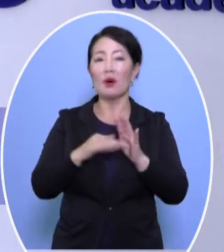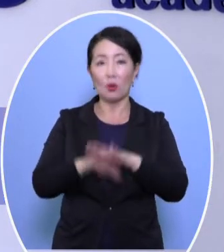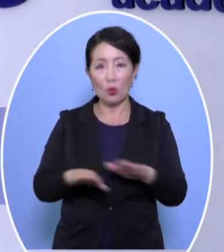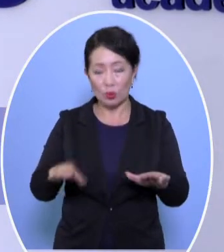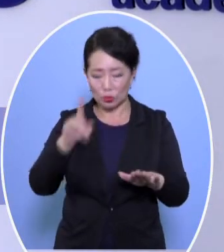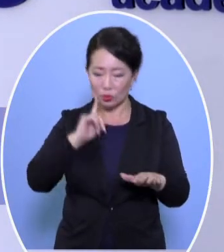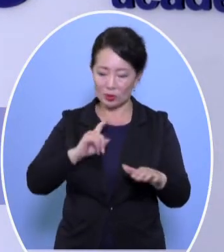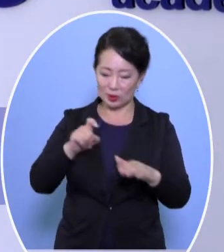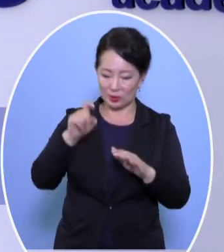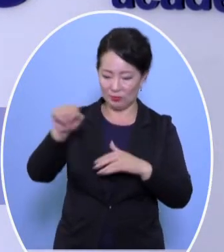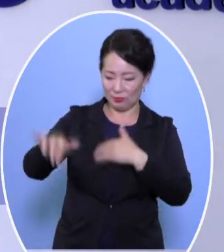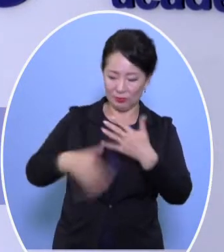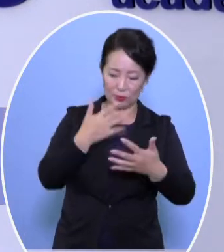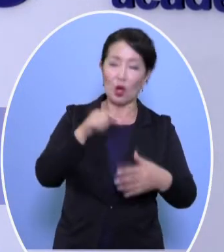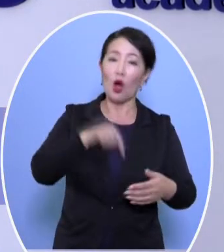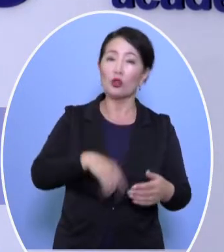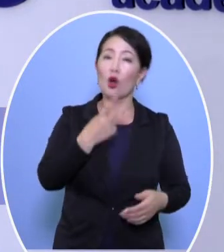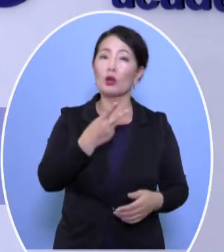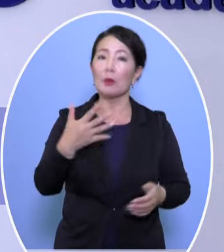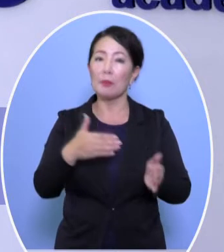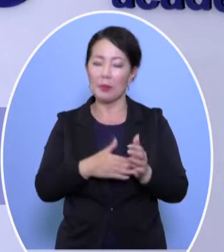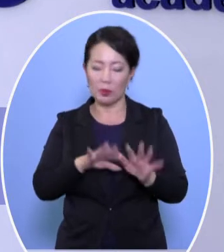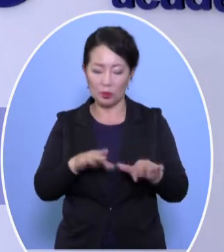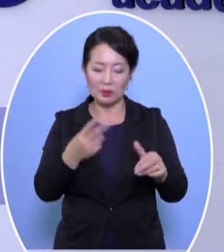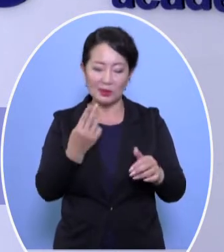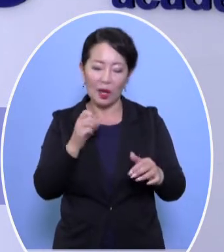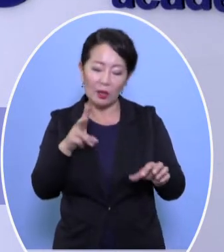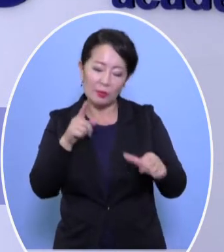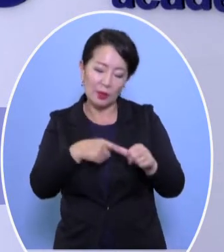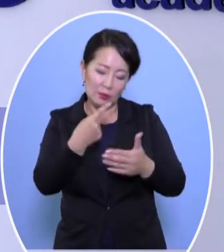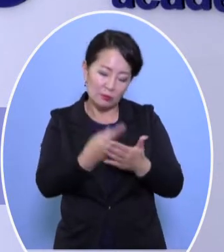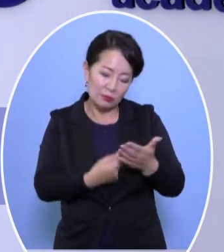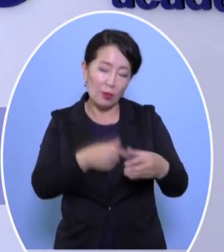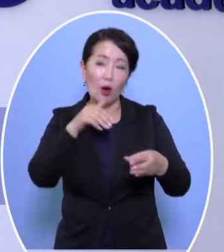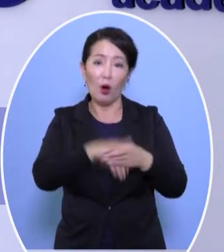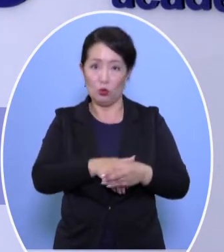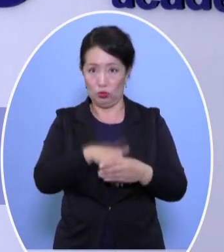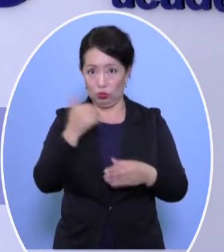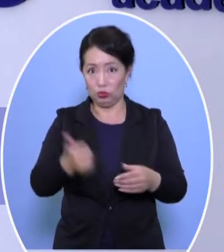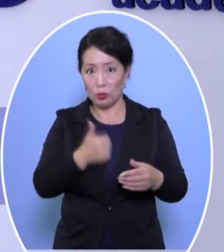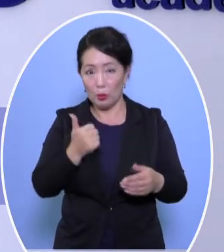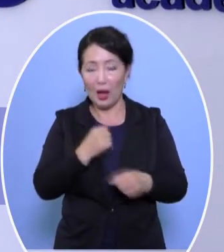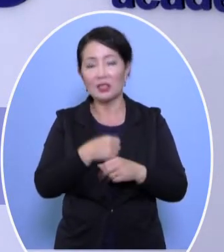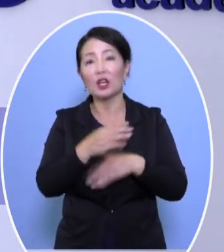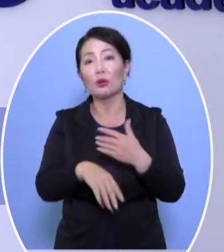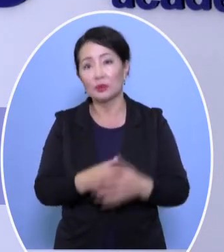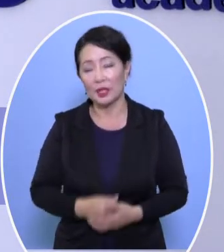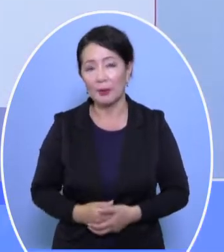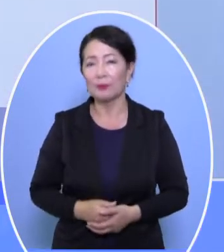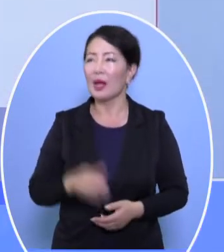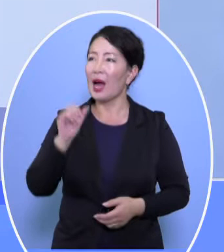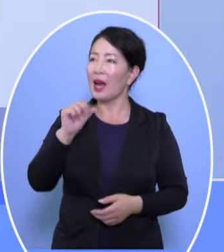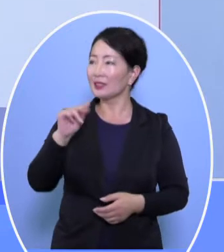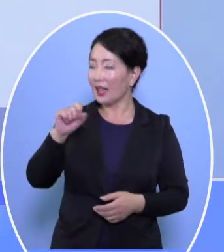орчим мянган хүүхдийн хүсэлтээс өнөөдрийн байдлаар нэг 25 мянган орчим хүүхэд нь бол цахим хэлбэрээр хүсэлтээ гаргачихсан. За ажиллаж байгаа гэсэн үг.